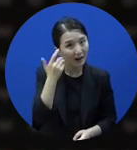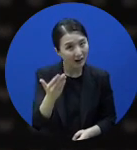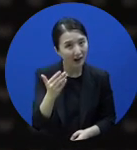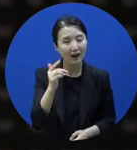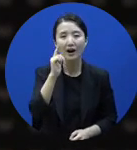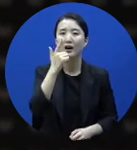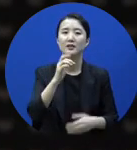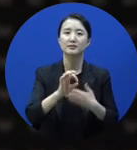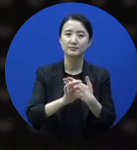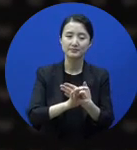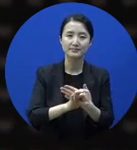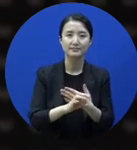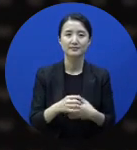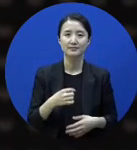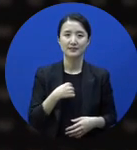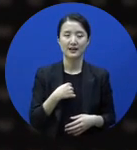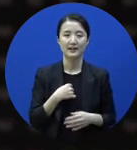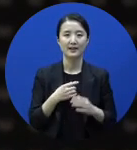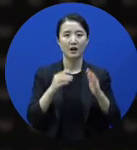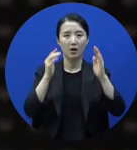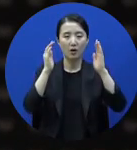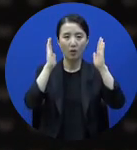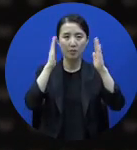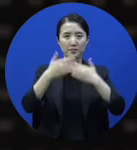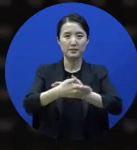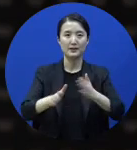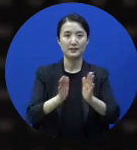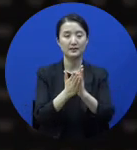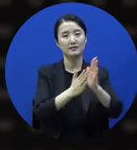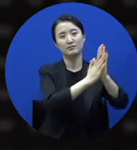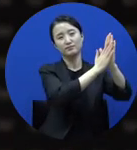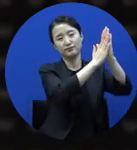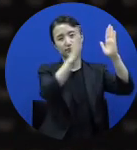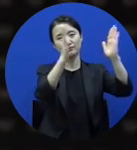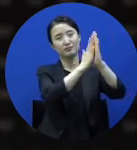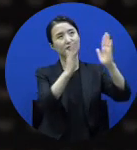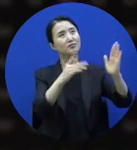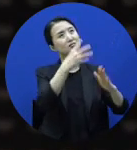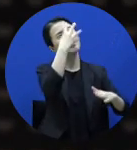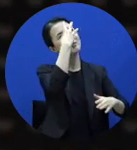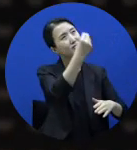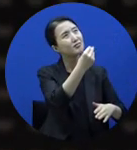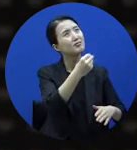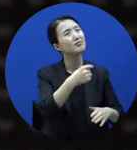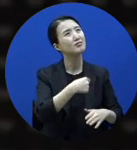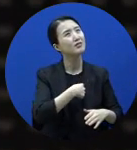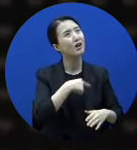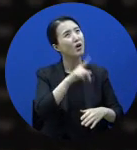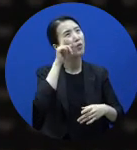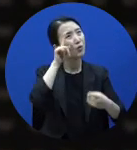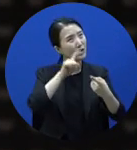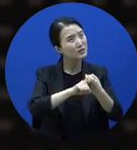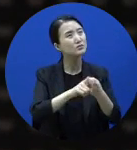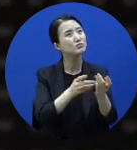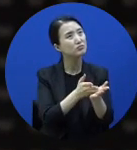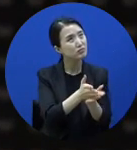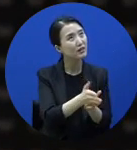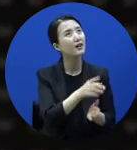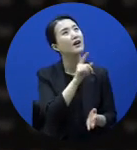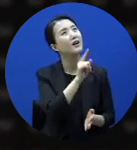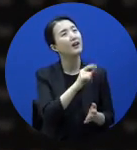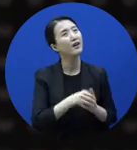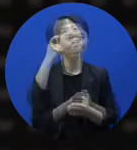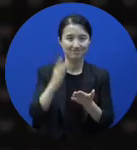다음에 내 책장에 보면 의외로 한 분야의 책이 좀 많은 게 있어요. 아, 그게 알게 모르게 내가 좋아하는 거구나, 저런